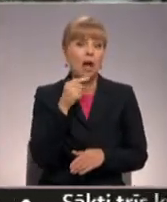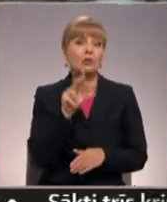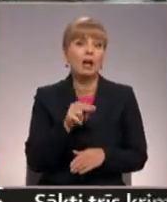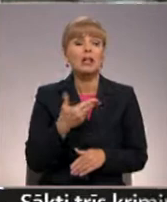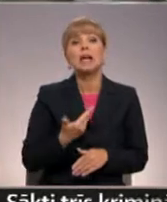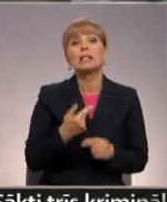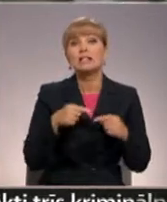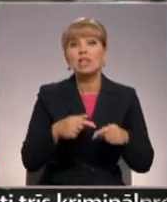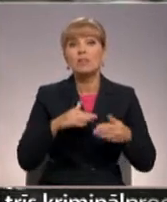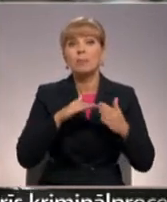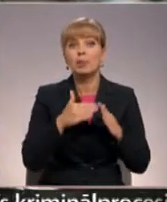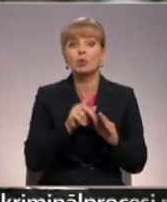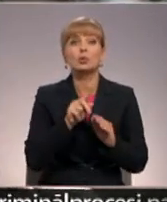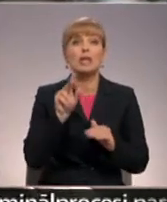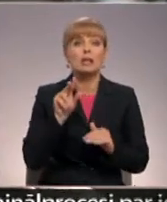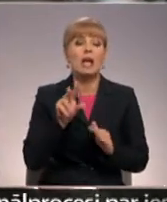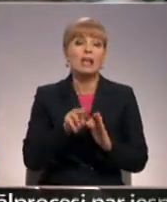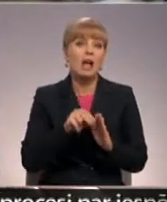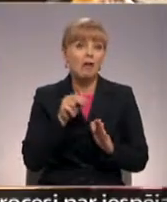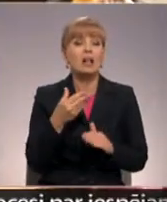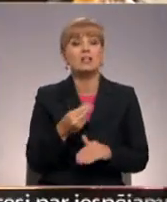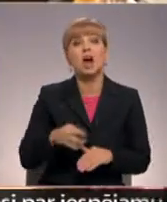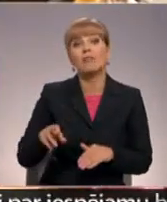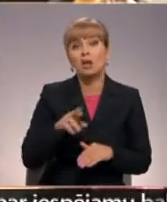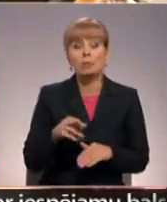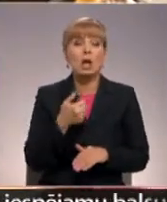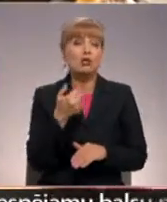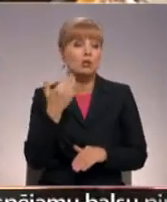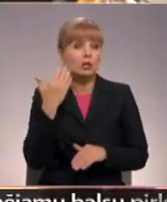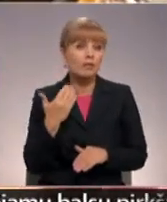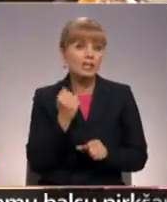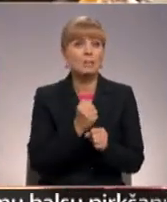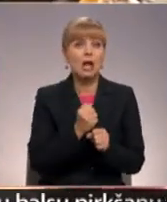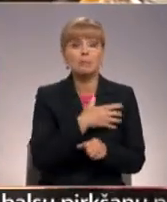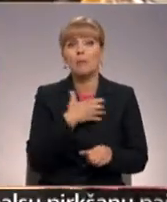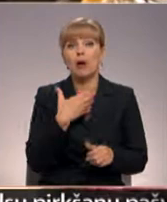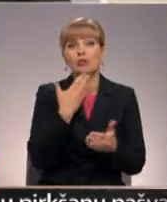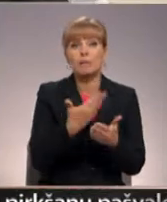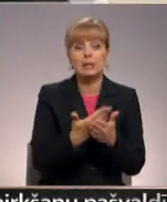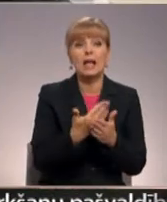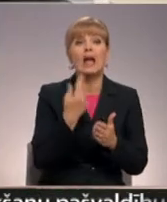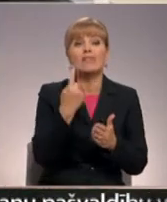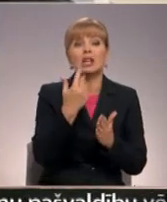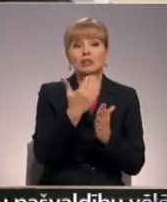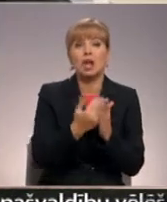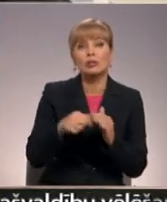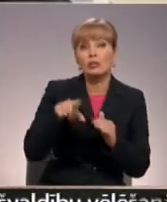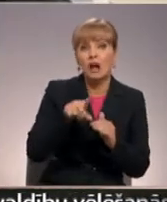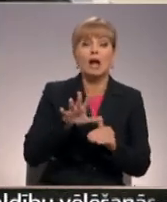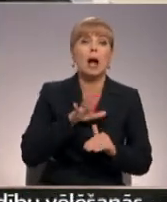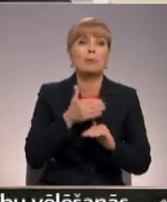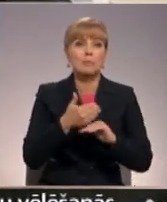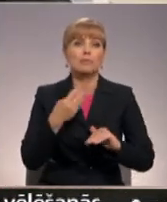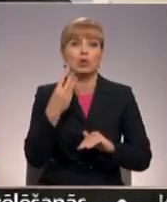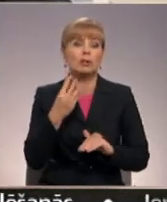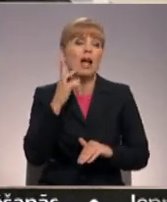dzīvo šajā pilsētā, ir jāvēl savā republikā obligāti. Šogad Ventspilī darbam pašvaldībā pieteikts par vienu sarakstu vairāk kā pirms 4 gadiem.